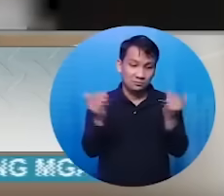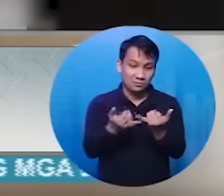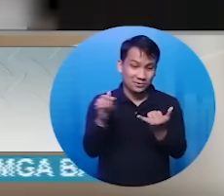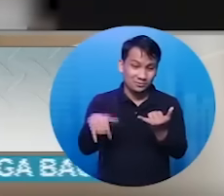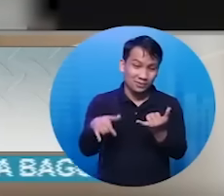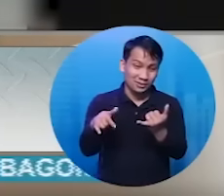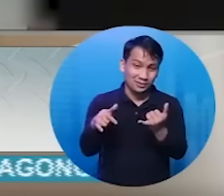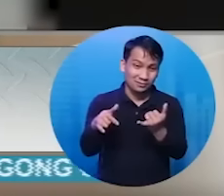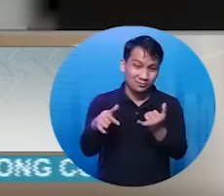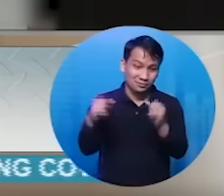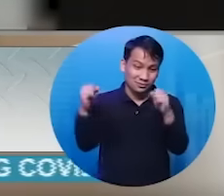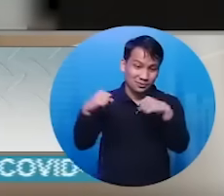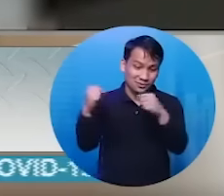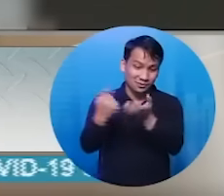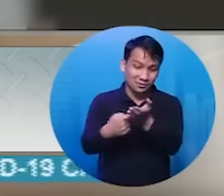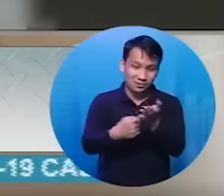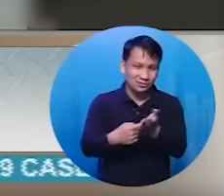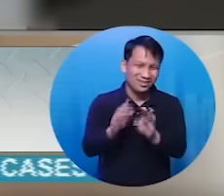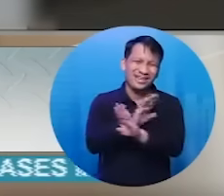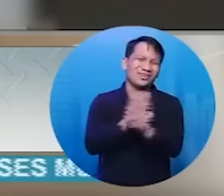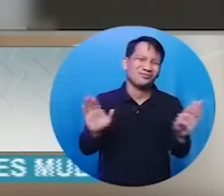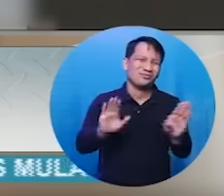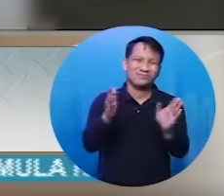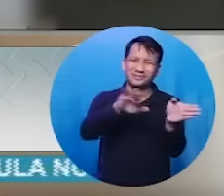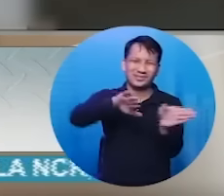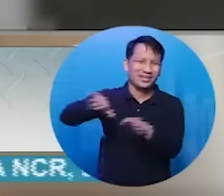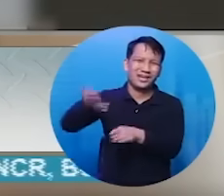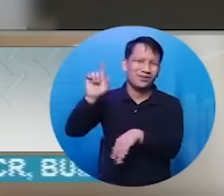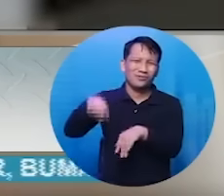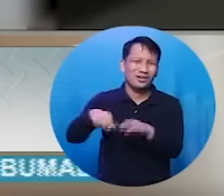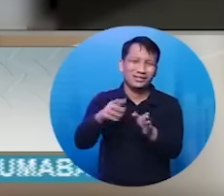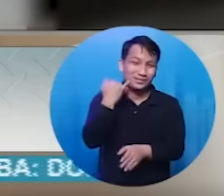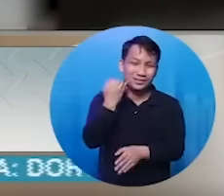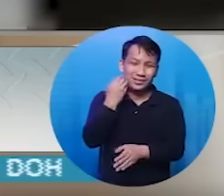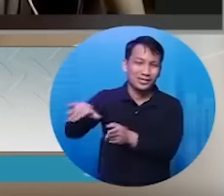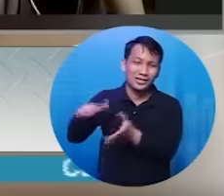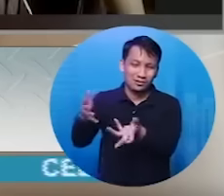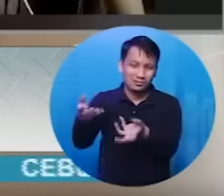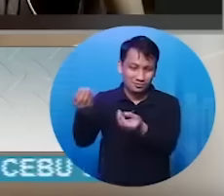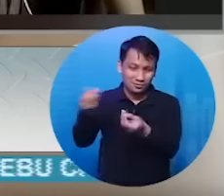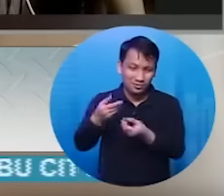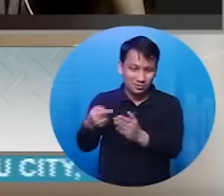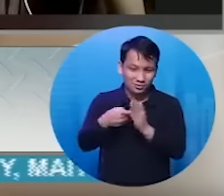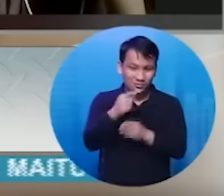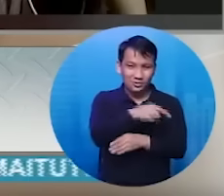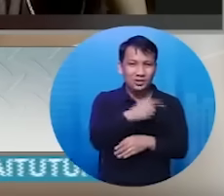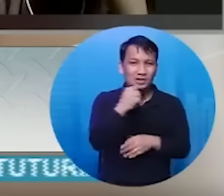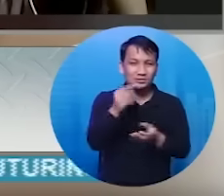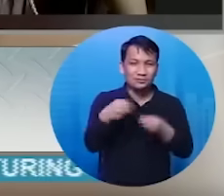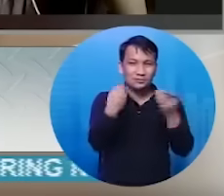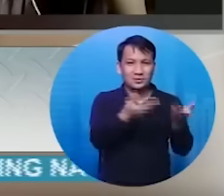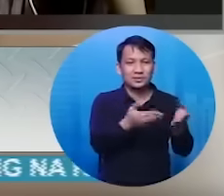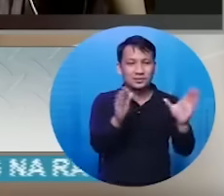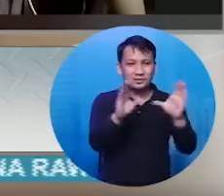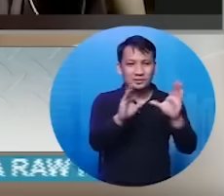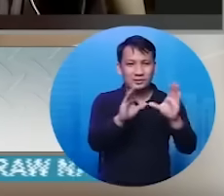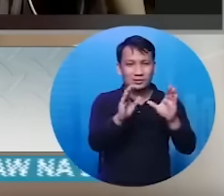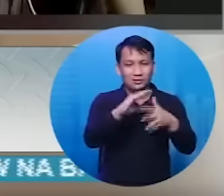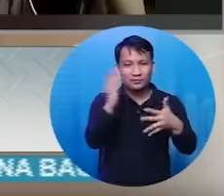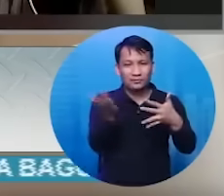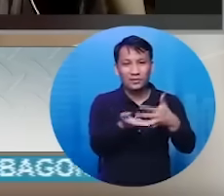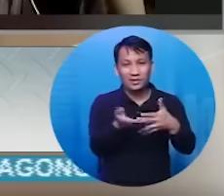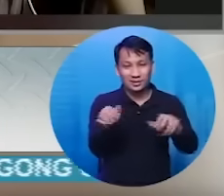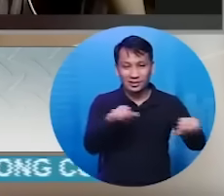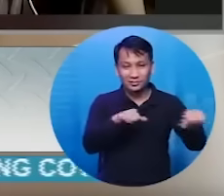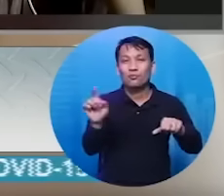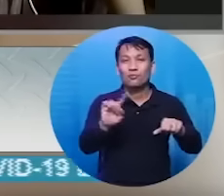Ma'am. Sa barangay, pag-ayusin sila. Ayaw nga po makipag-ayos nitong si Diana Lane. So, ang i-request ko lang kay Chairman, bigyan ng certificate of file action. Kasi kahit